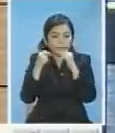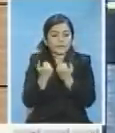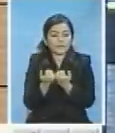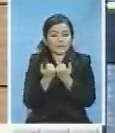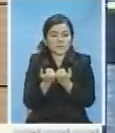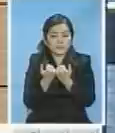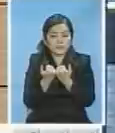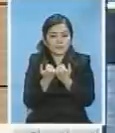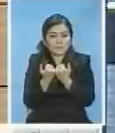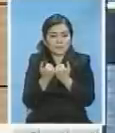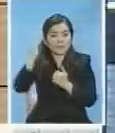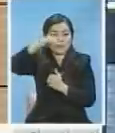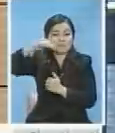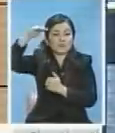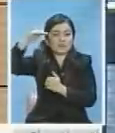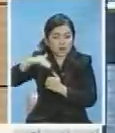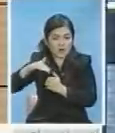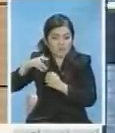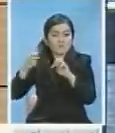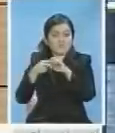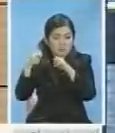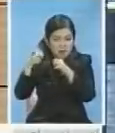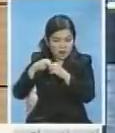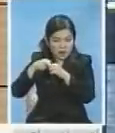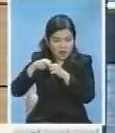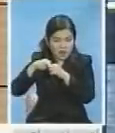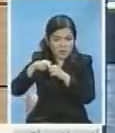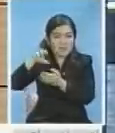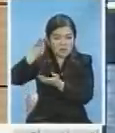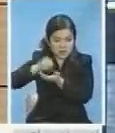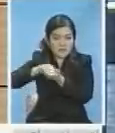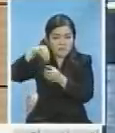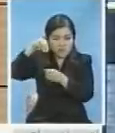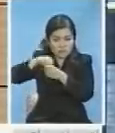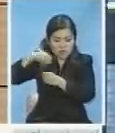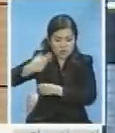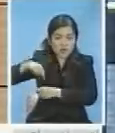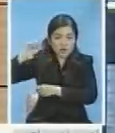เนี่ยมีคดีค้างอยู่ในการพิจารณาของศาลฎีก